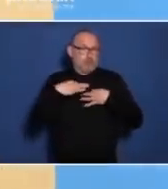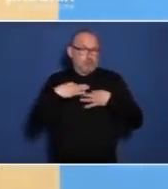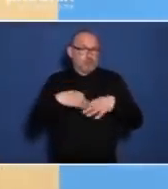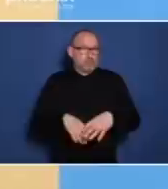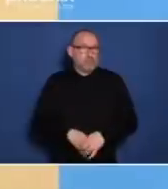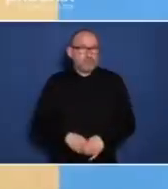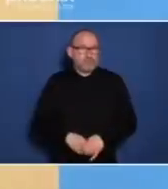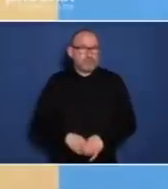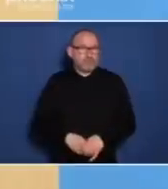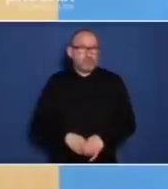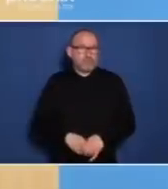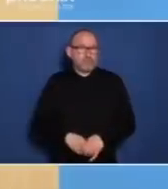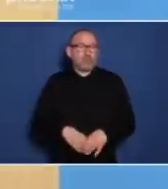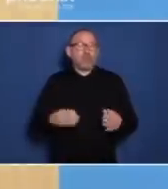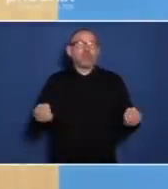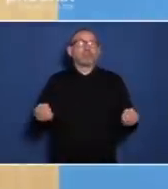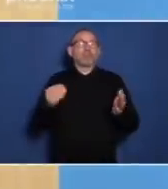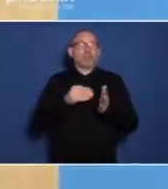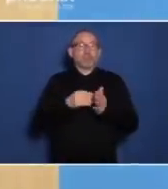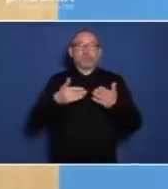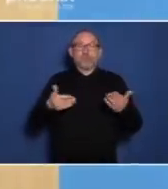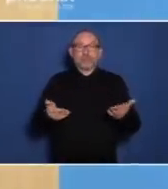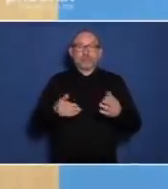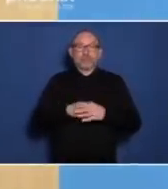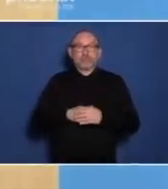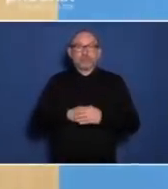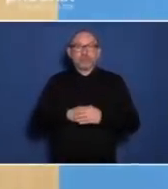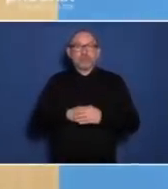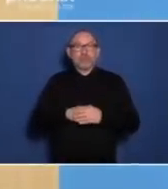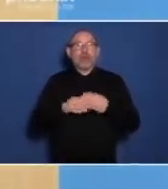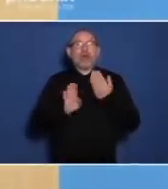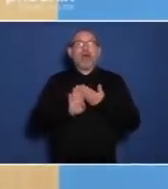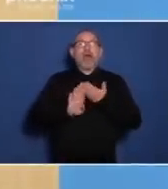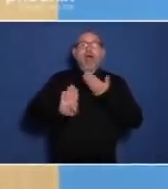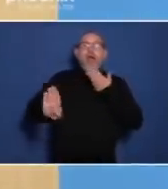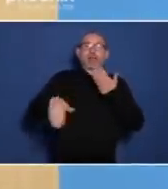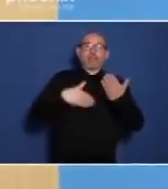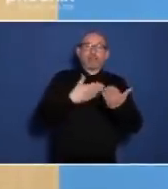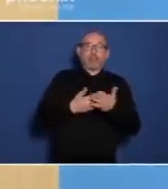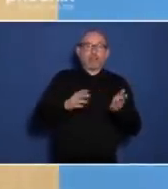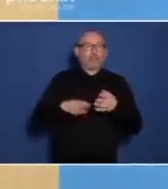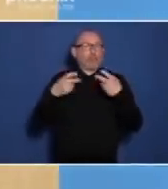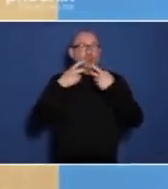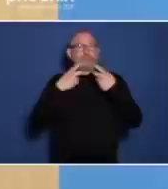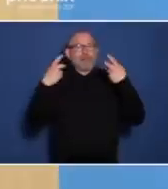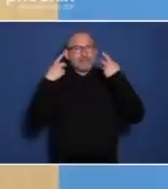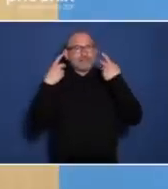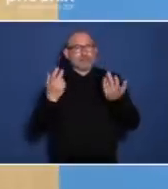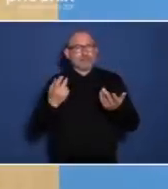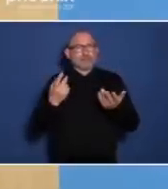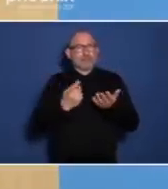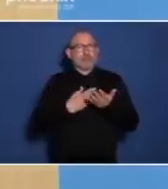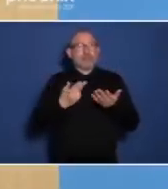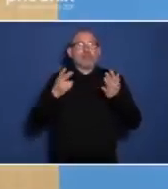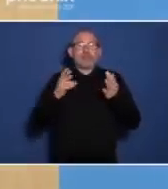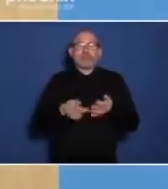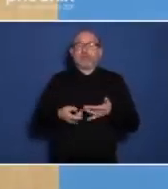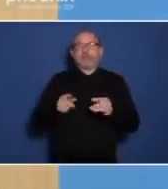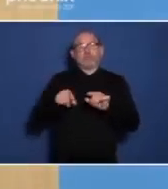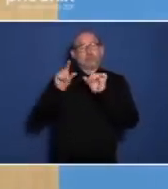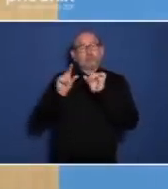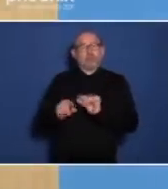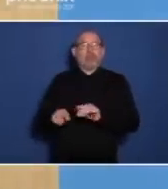dass diese Anforderungen eines Abstandsgebots und des Tragens von Masken vergleichsweise